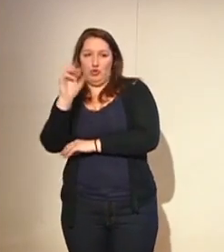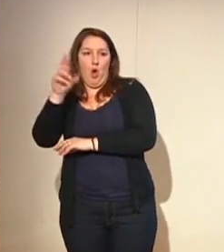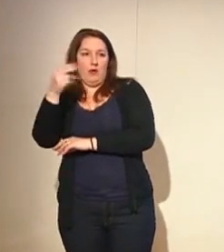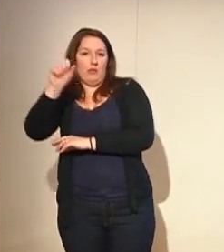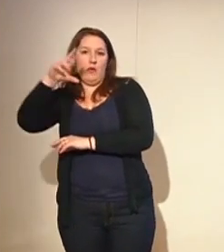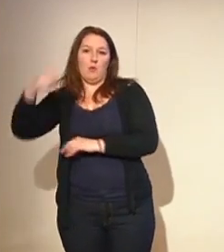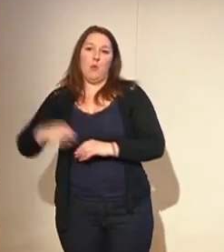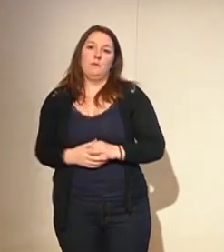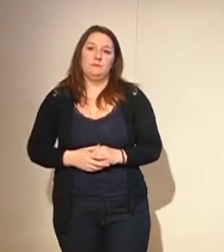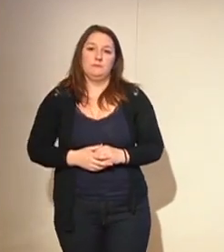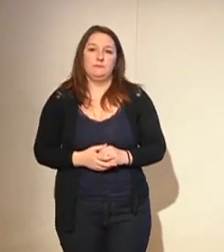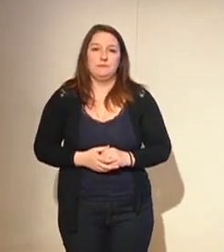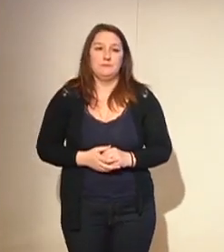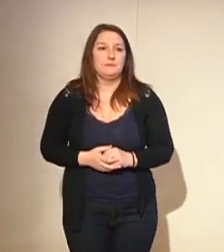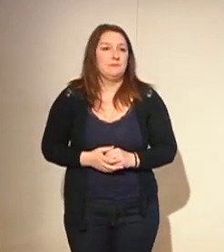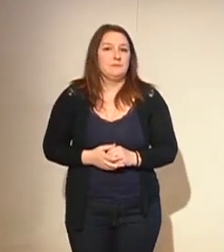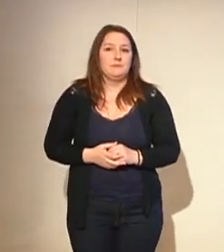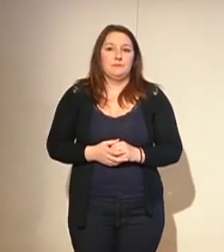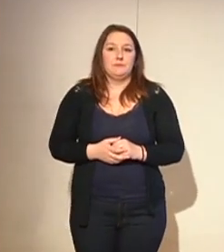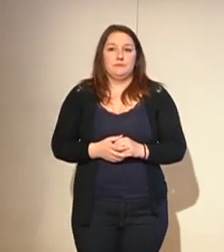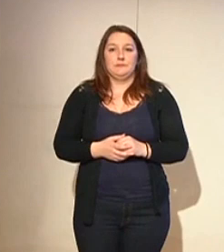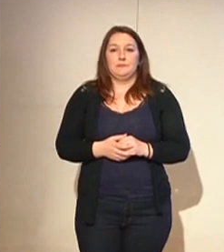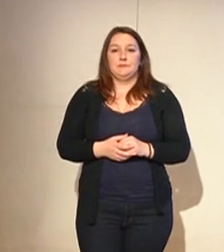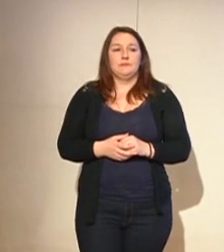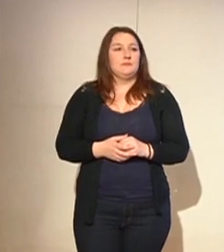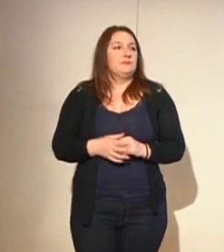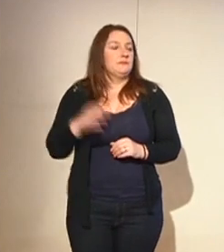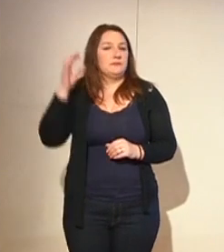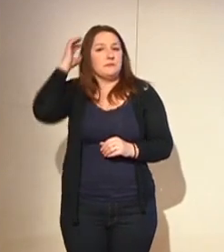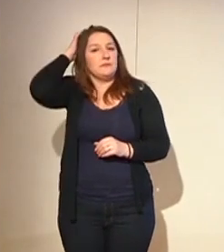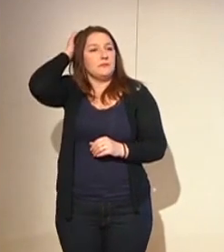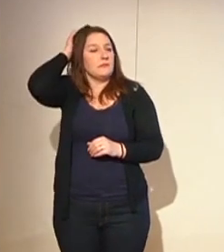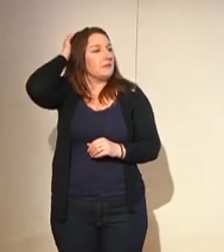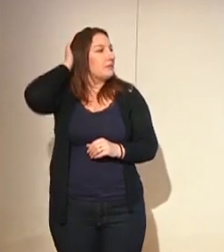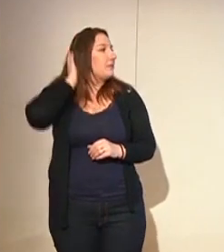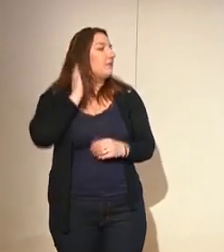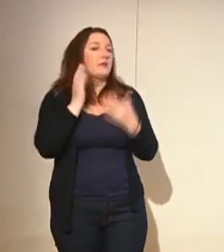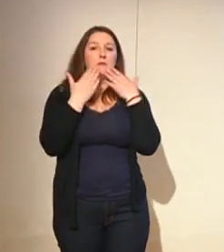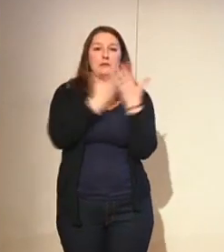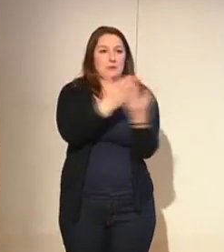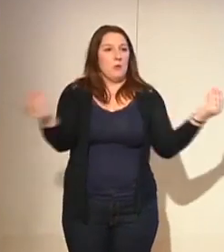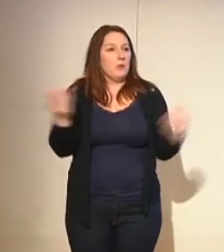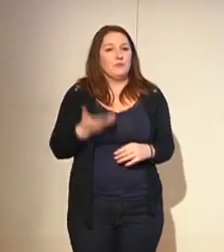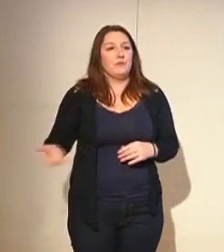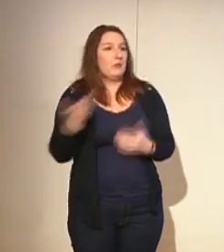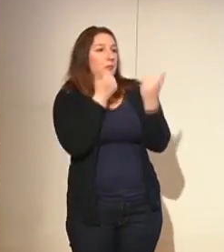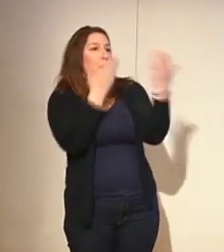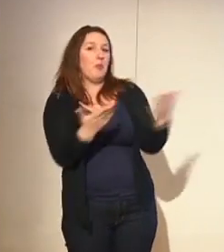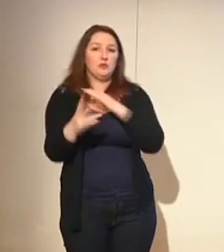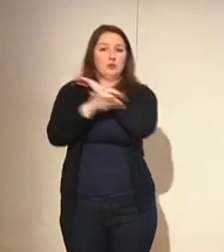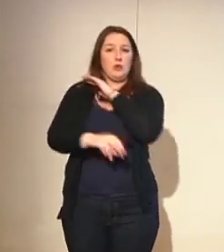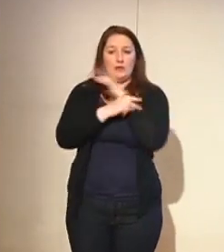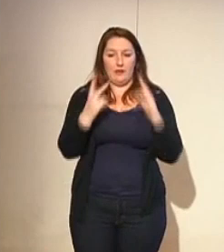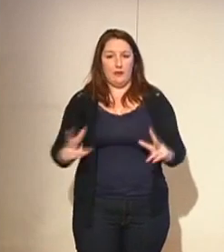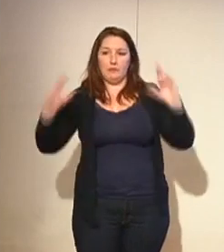merci merci beaucoup j'ai je vous propose de désigner comme secrétaire de séance